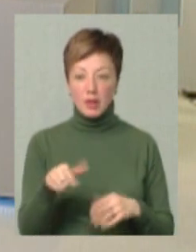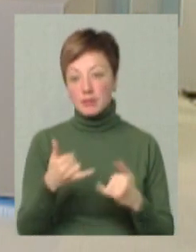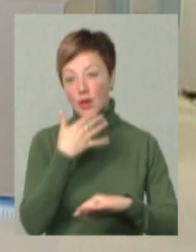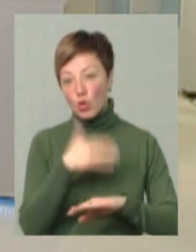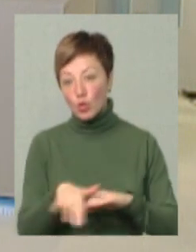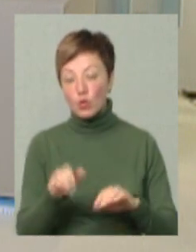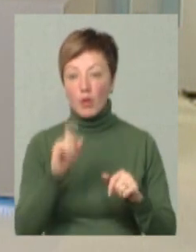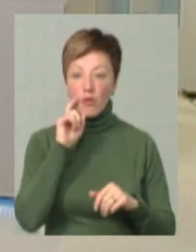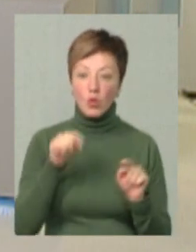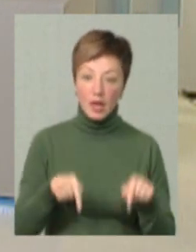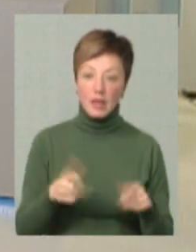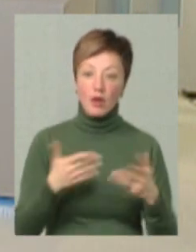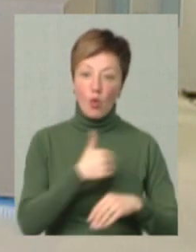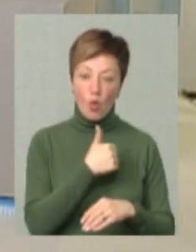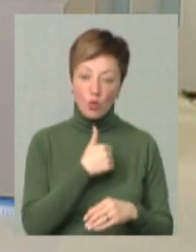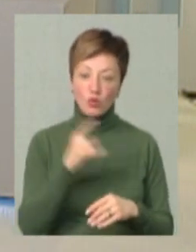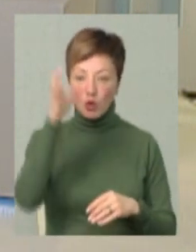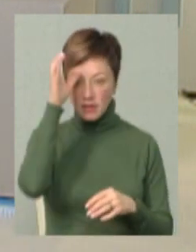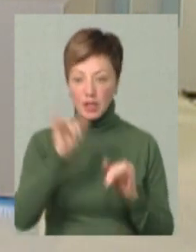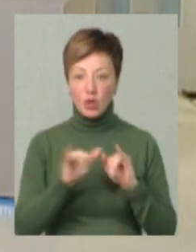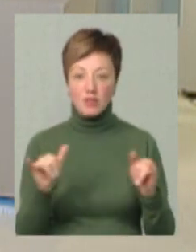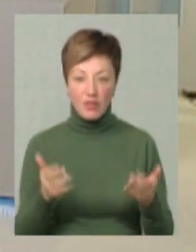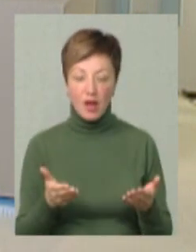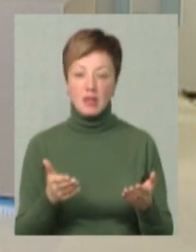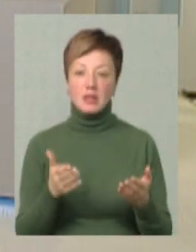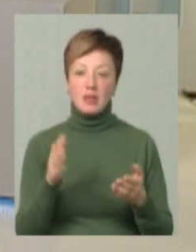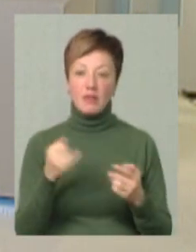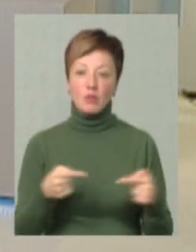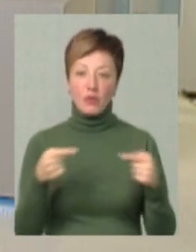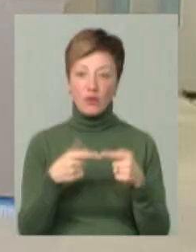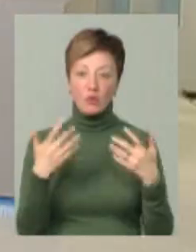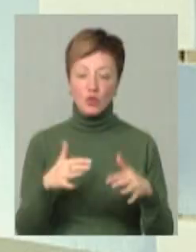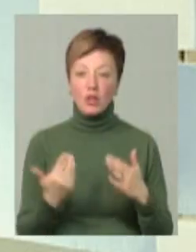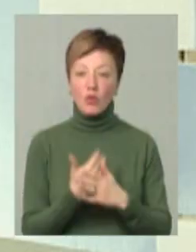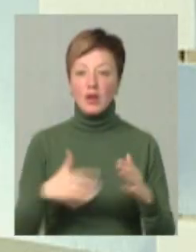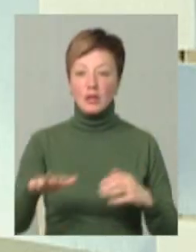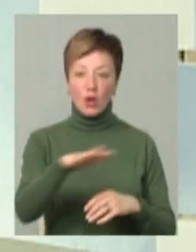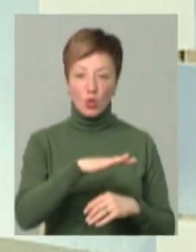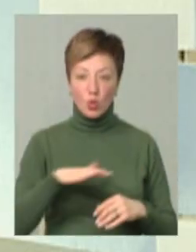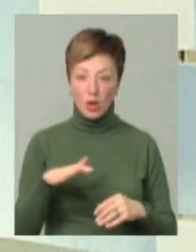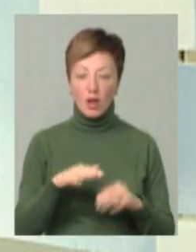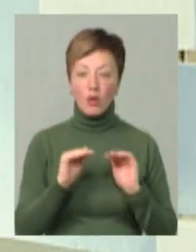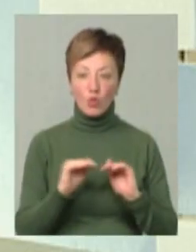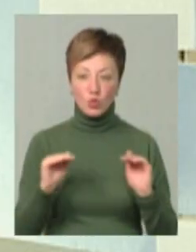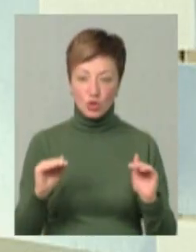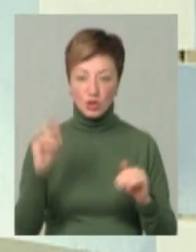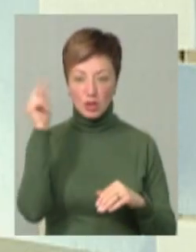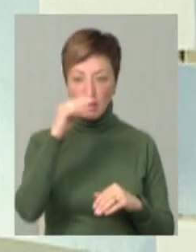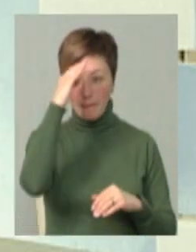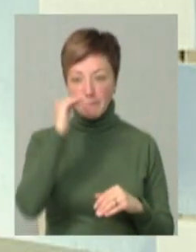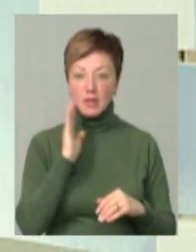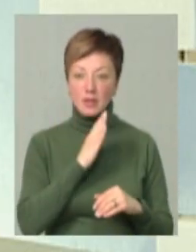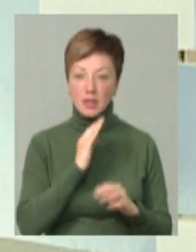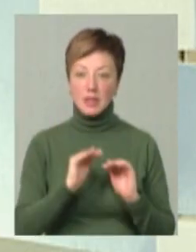за кордоном або в Україні, і які хочуть, щоб освіта розвивалася, і, відповідно, уже на нових територіях учні, їхні